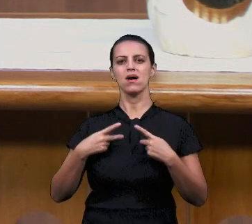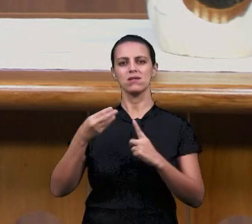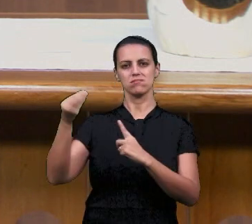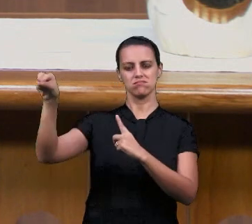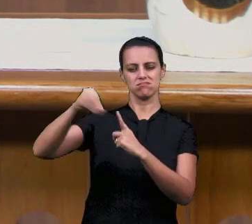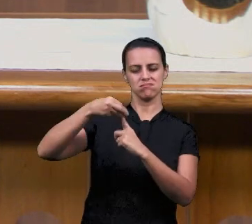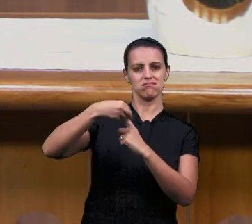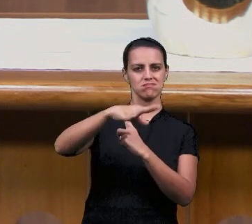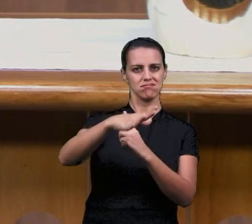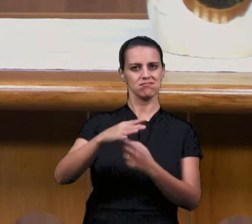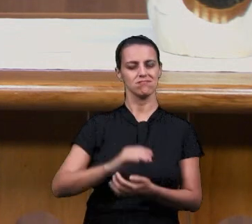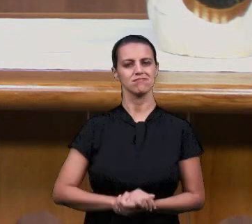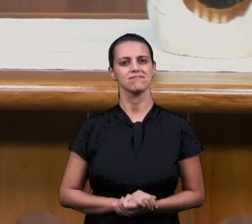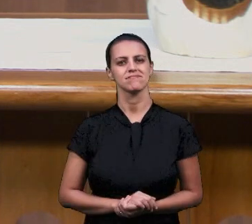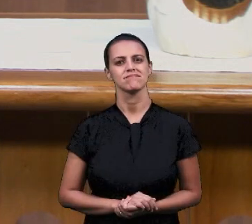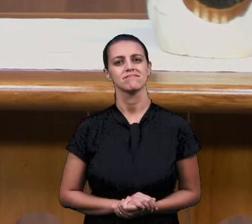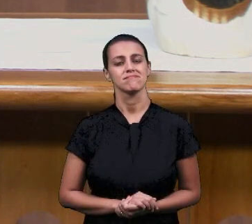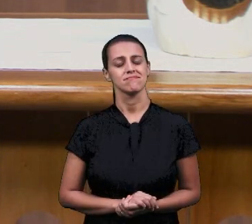Très bien